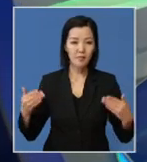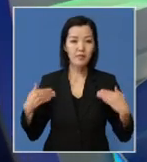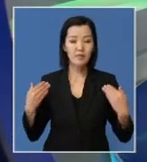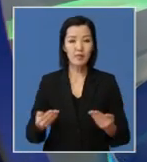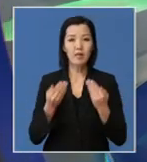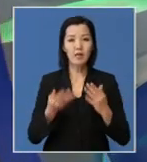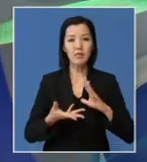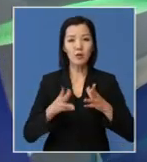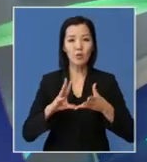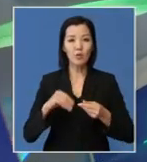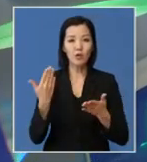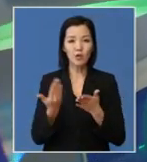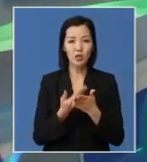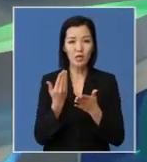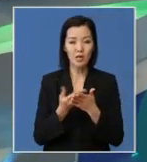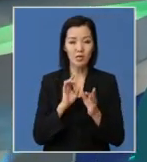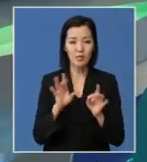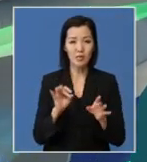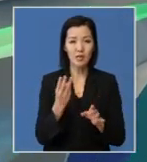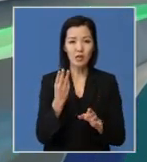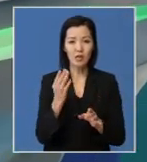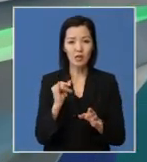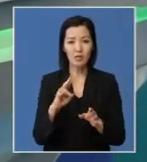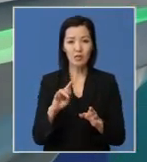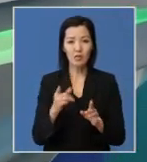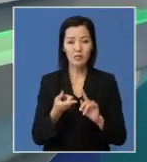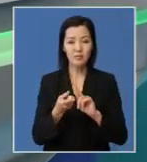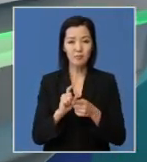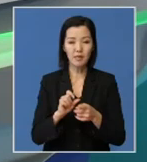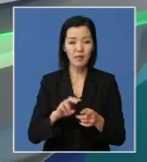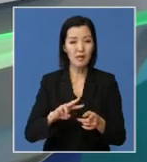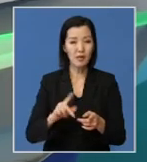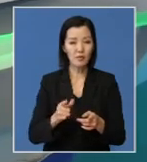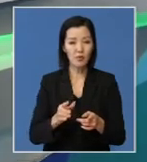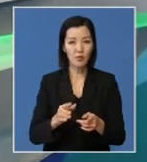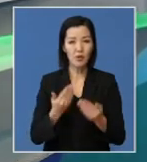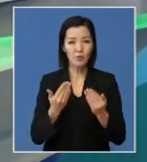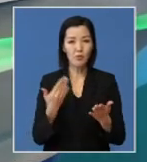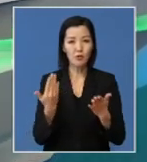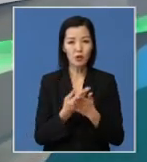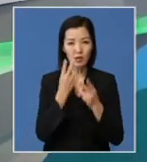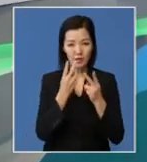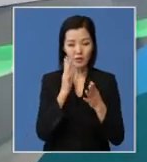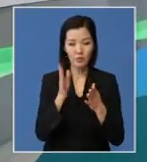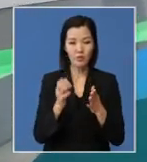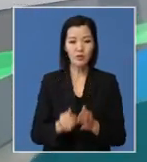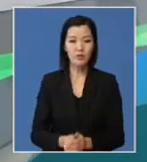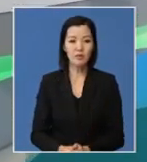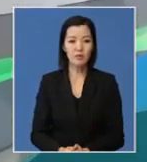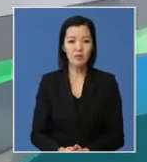Ассаламу алейкум, ардақты ағайын. Жетісу арнасында қорытынды жаңалықтар топтамасы. Студияда Шыңғыс Қалиден, сурдо аудармада Айгүл Жұмашқызы. Алдымен